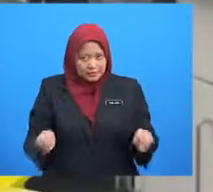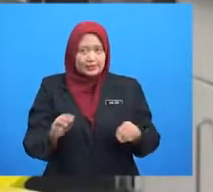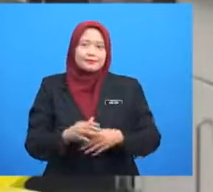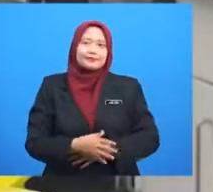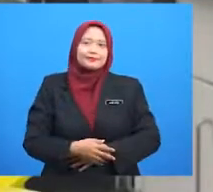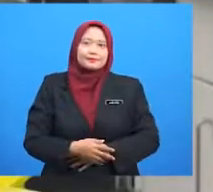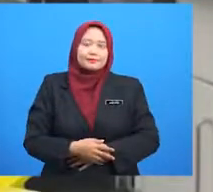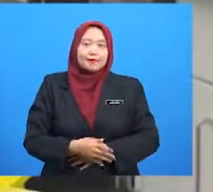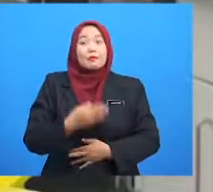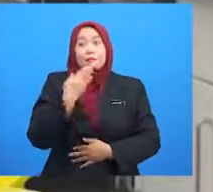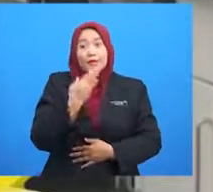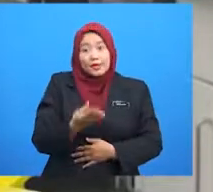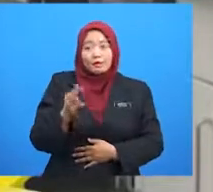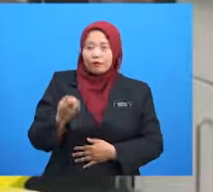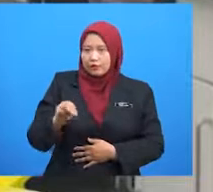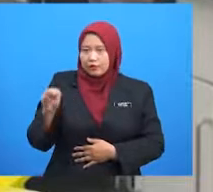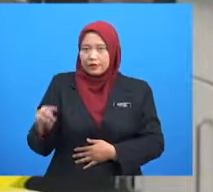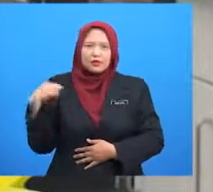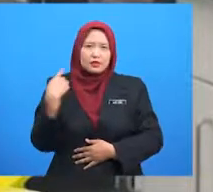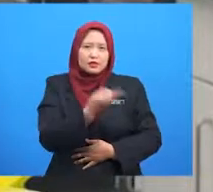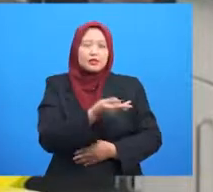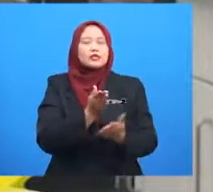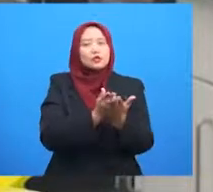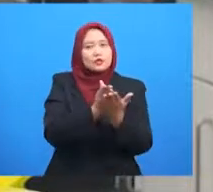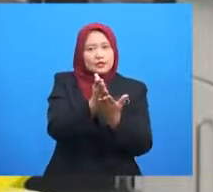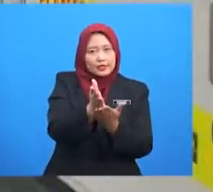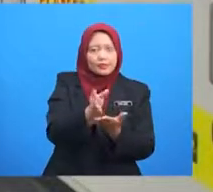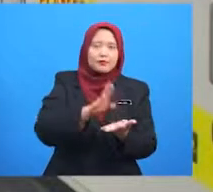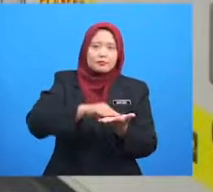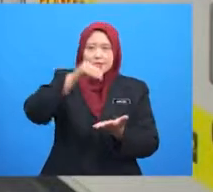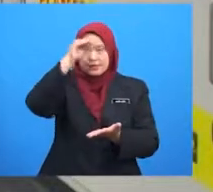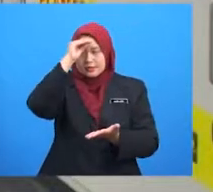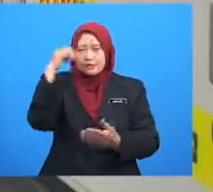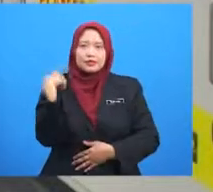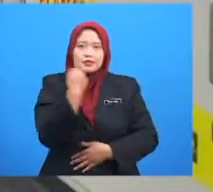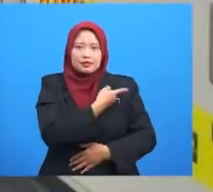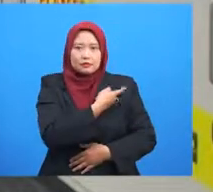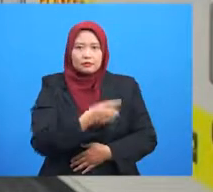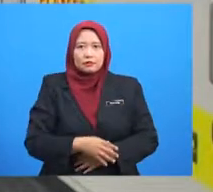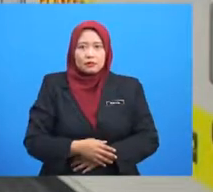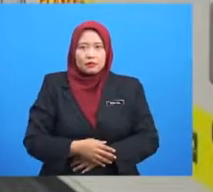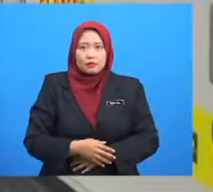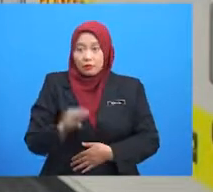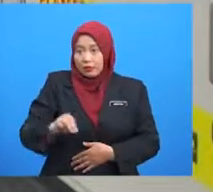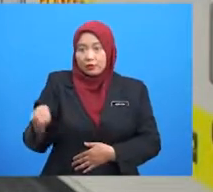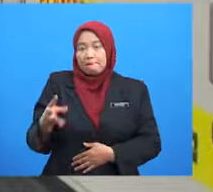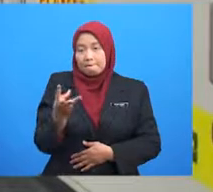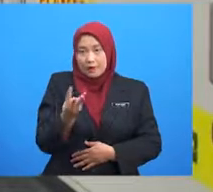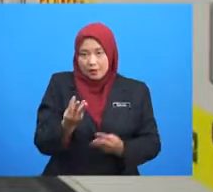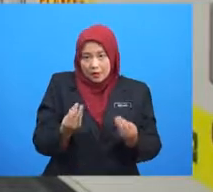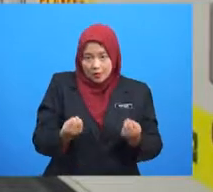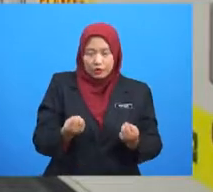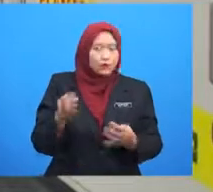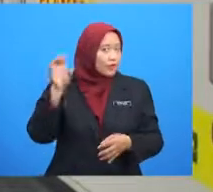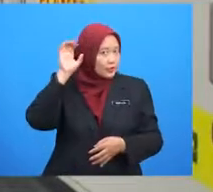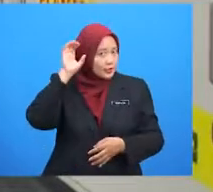Baiklah murid-murid, kita teruskan dengan pembelajaran kita ya. Murid-murid nak dengar tak sebuah cerita?